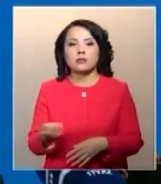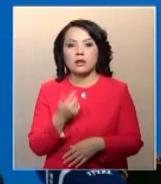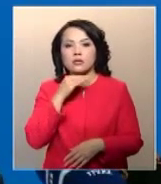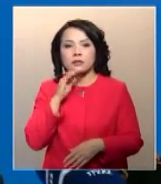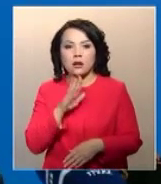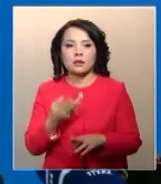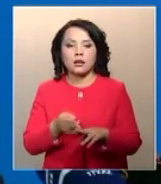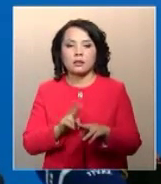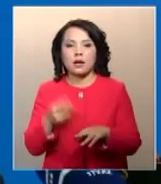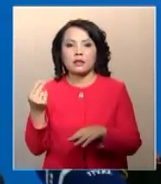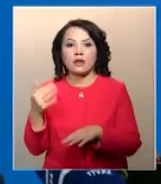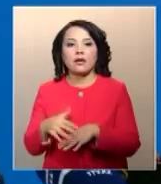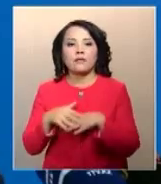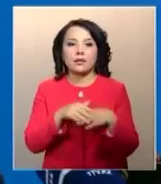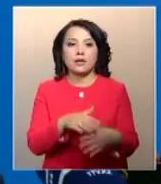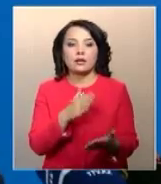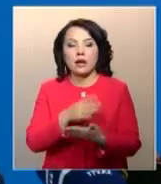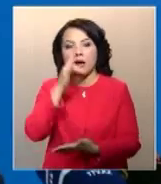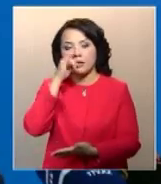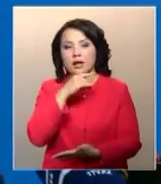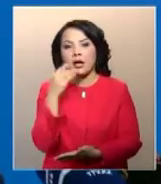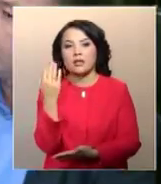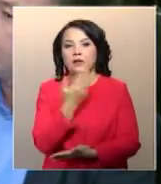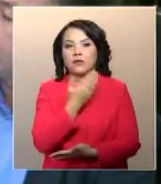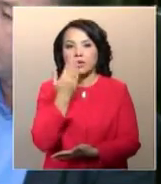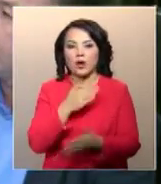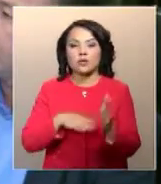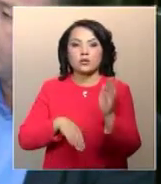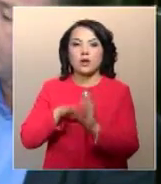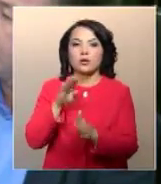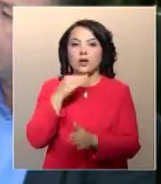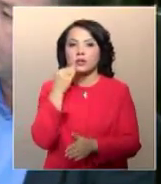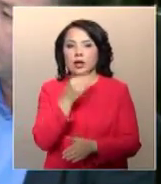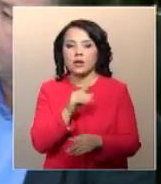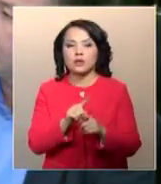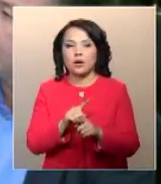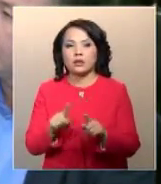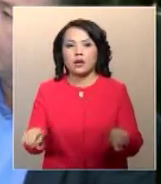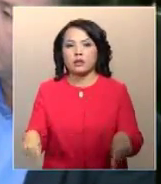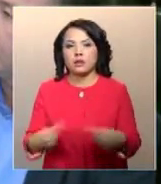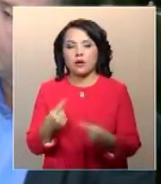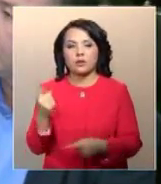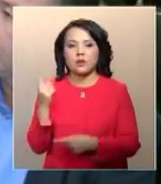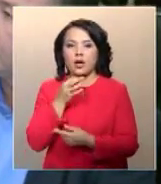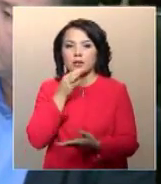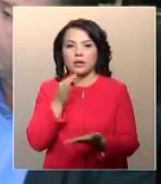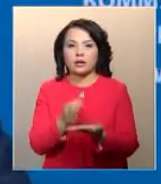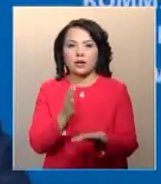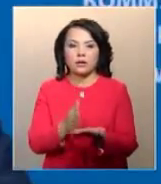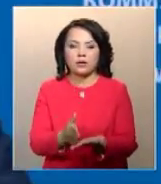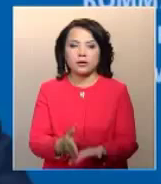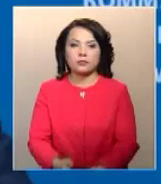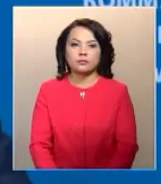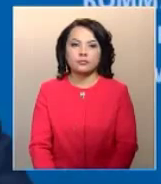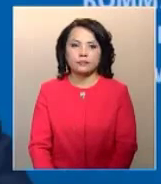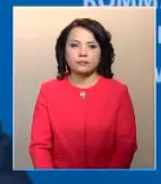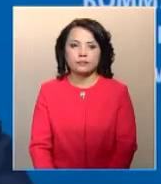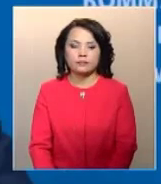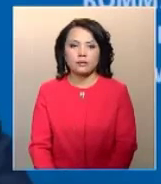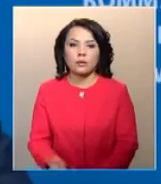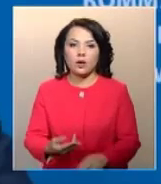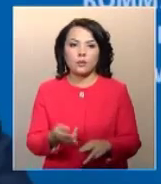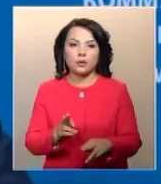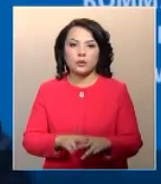Егер инвесторлар келсе, Қазақфильм кинолары жоғары деңгейге көтеріледі деп күтілуде. Бұл